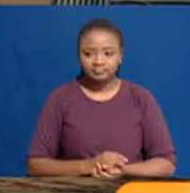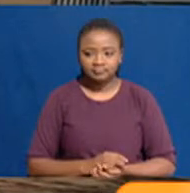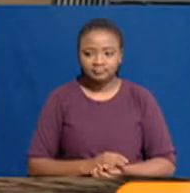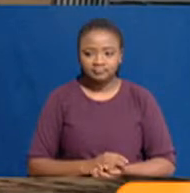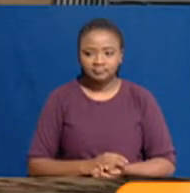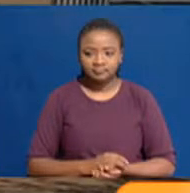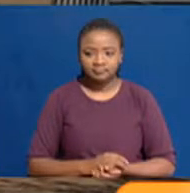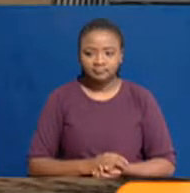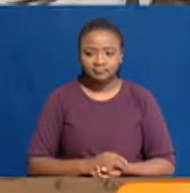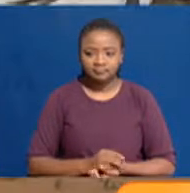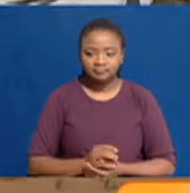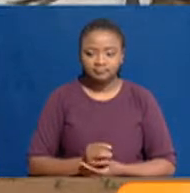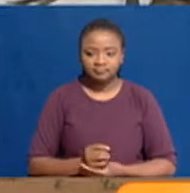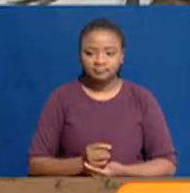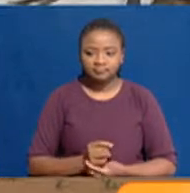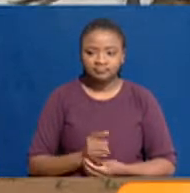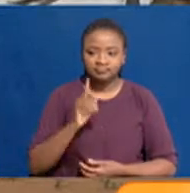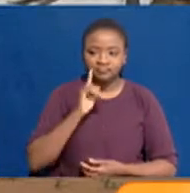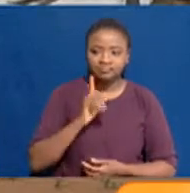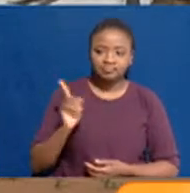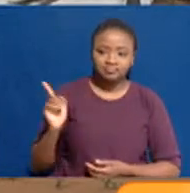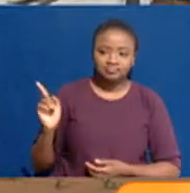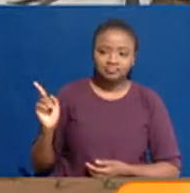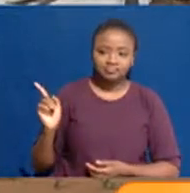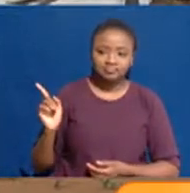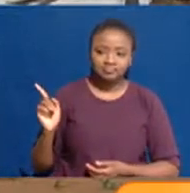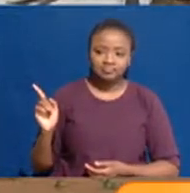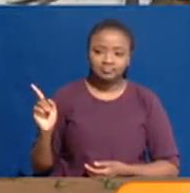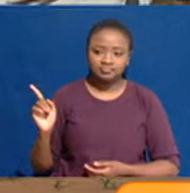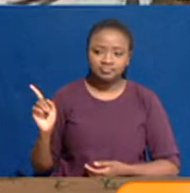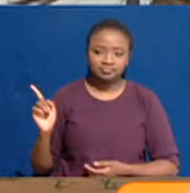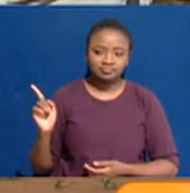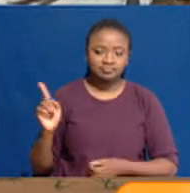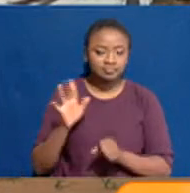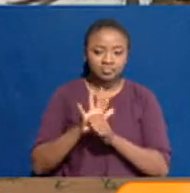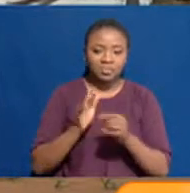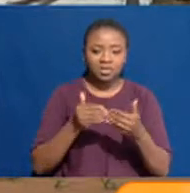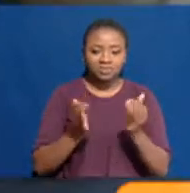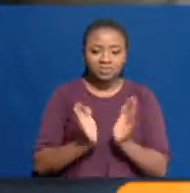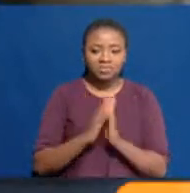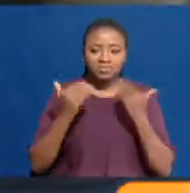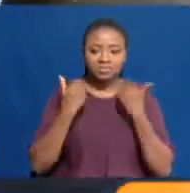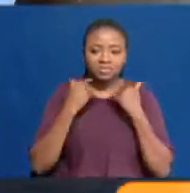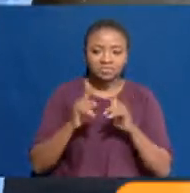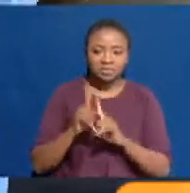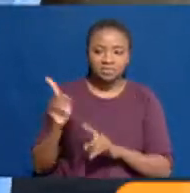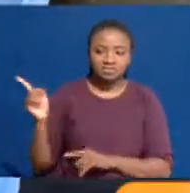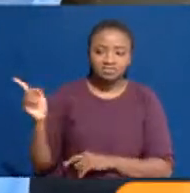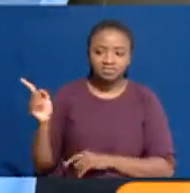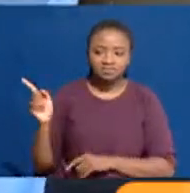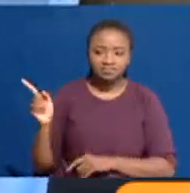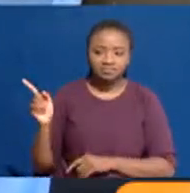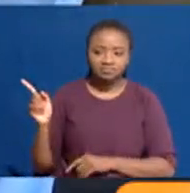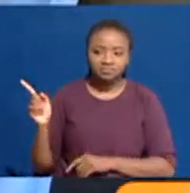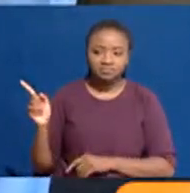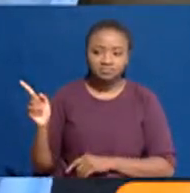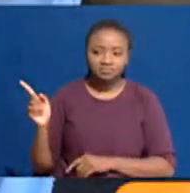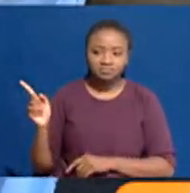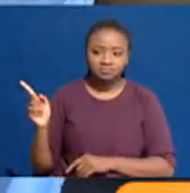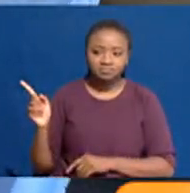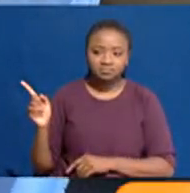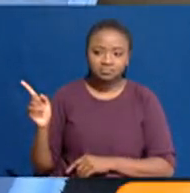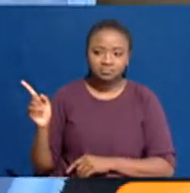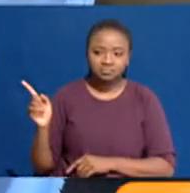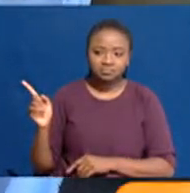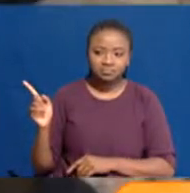This tattered tent is the only shield from the elements for many of the families living in this camp. Leda says the thin